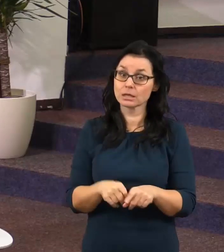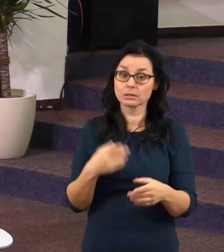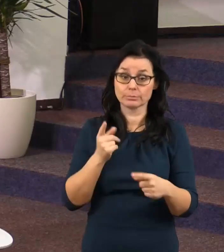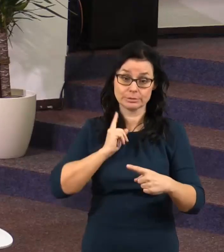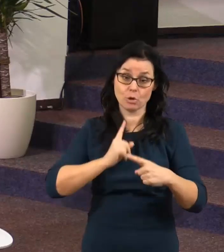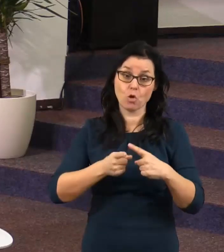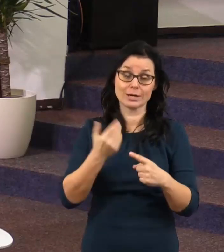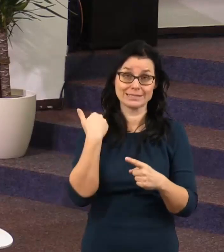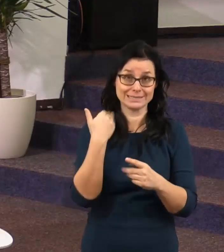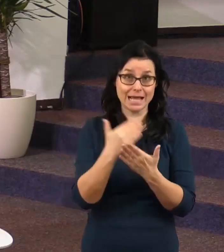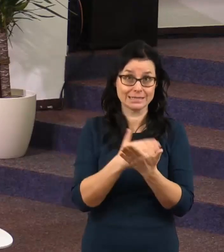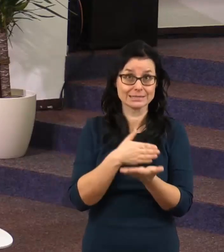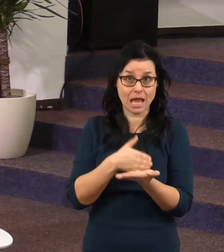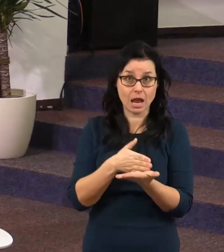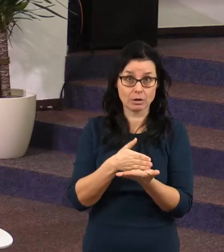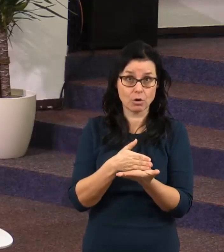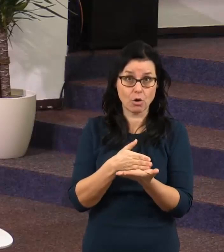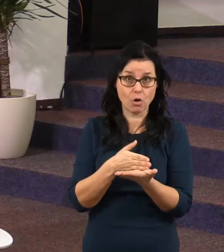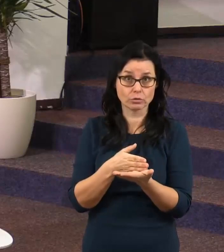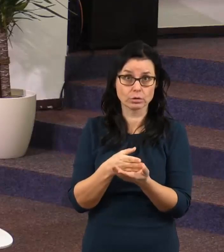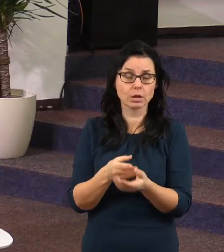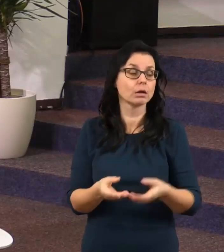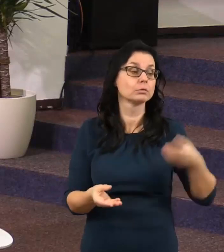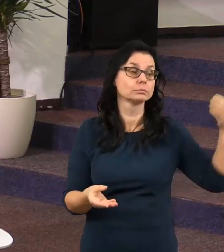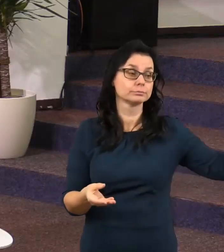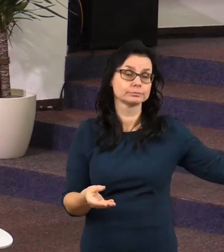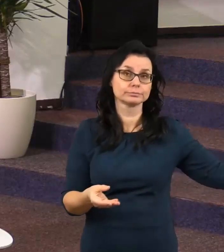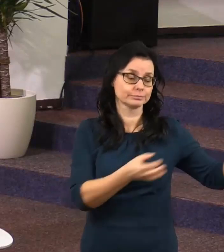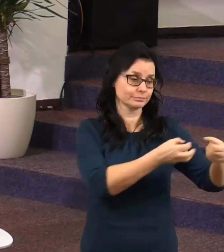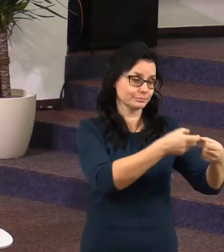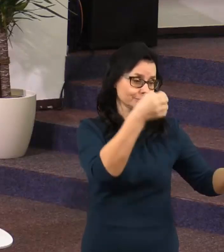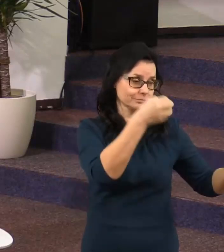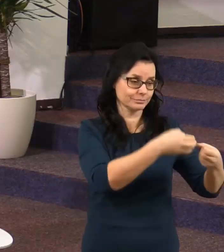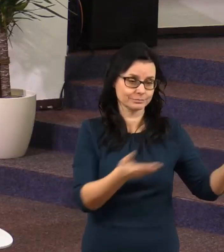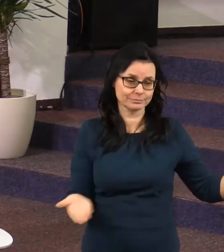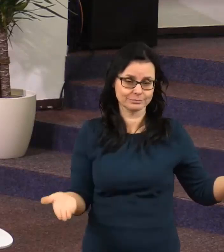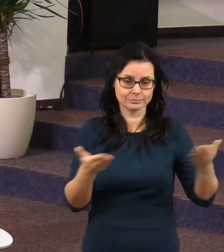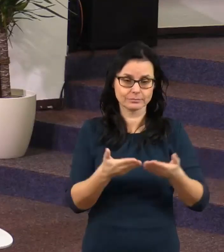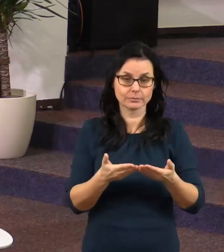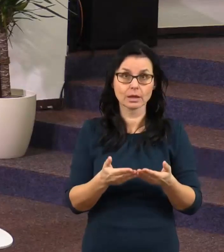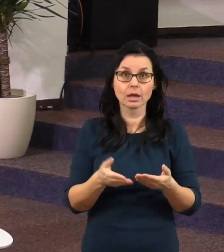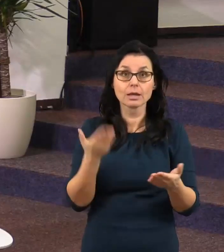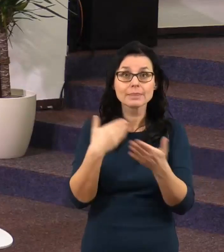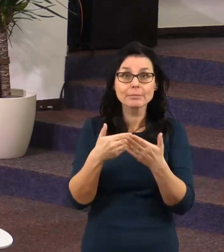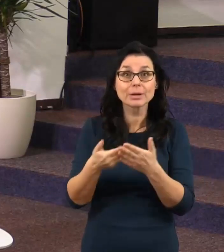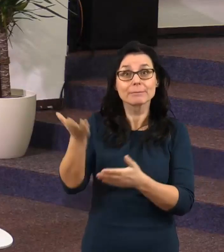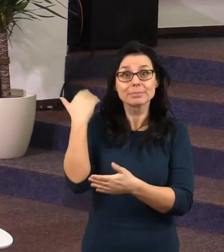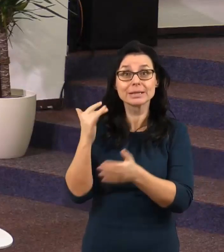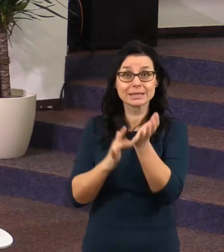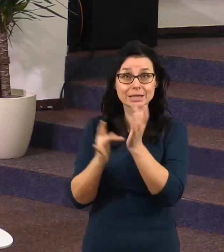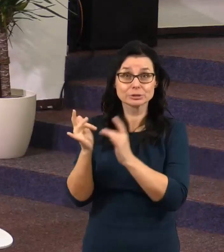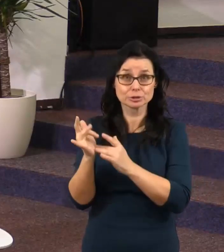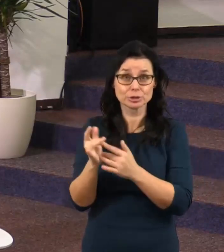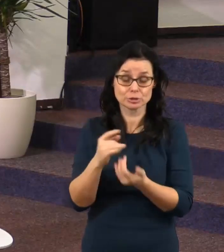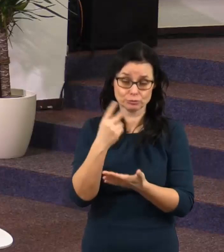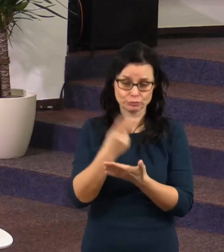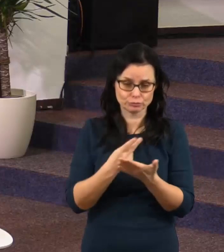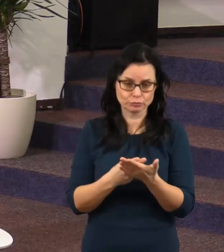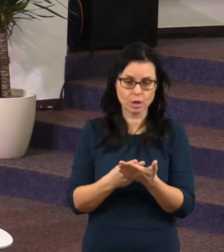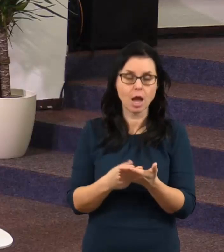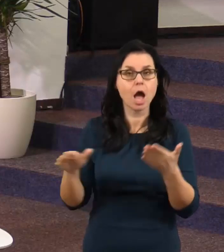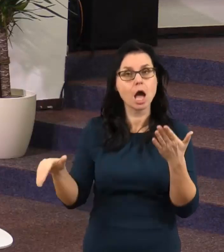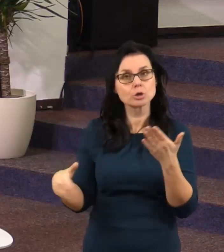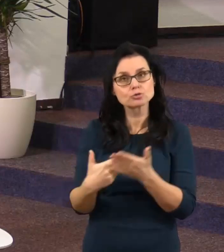že je stejný jako ten, ze kterého čerpal pán Ježíš Kristus a ze kterého v Novém zákoně